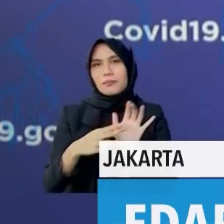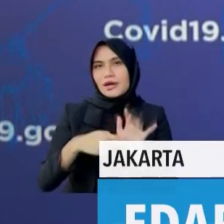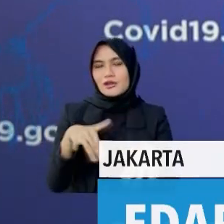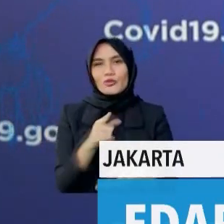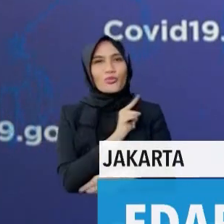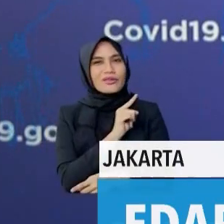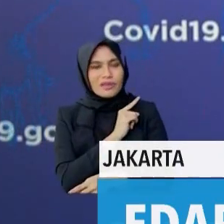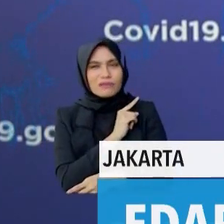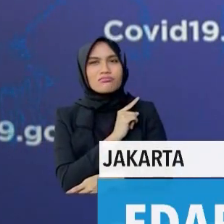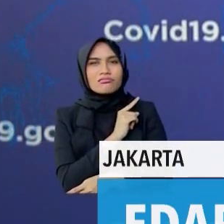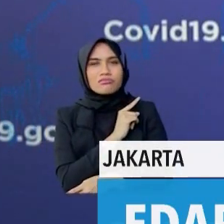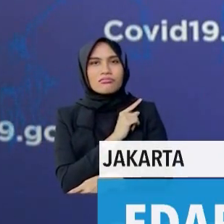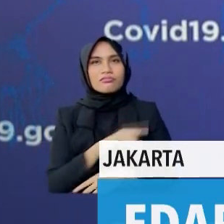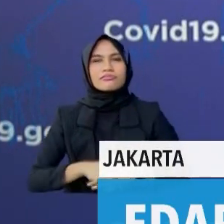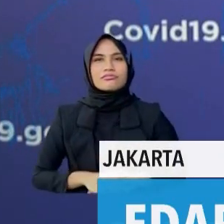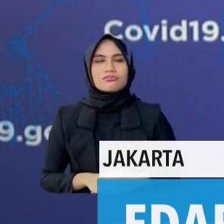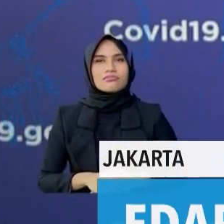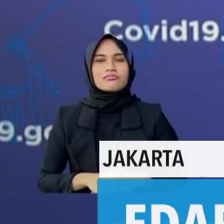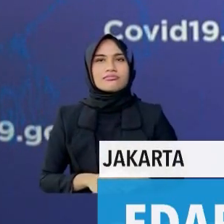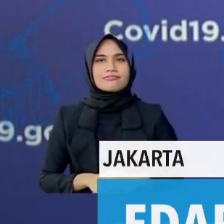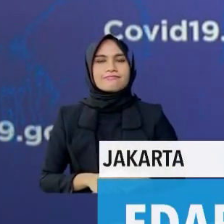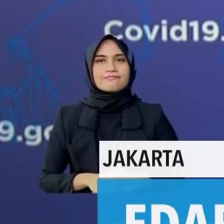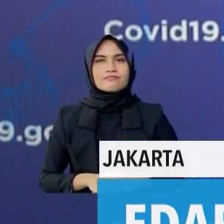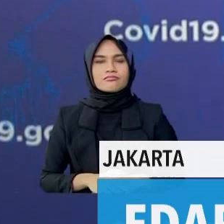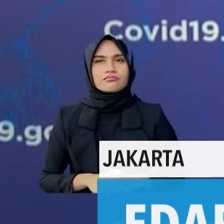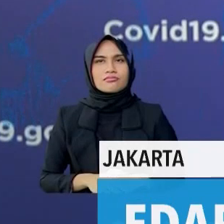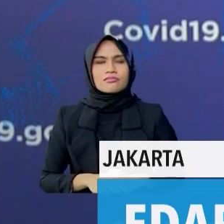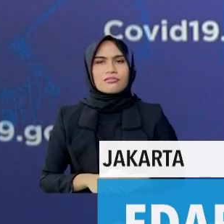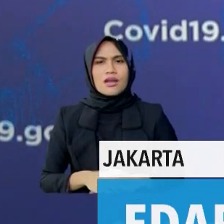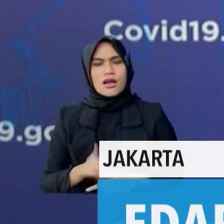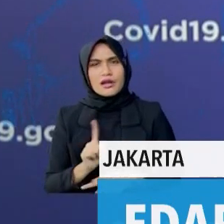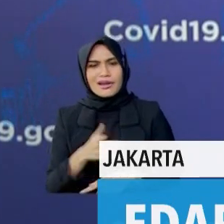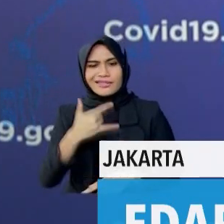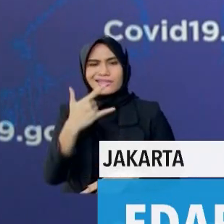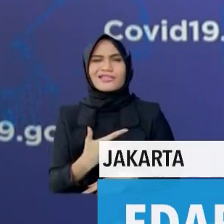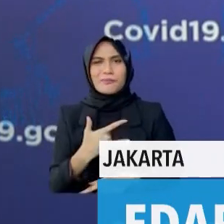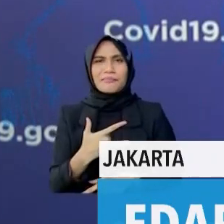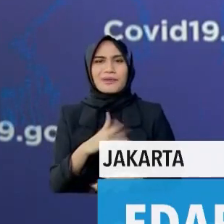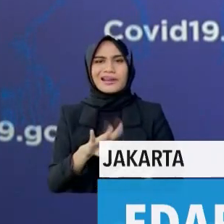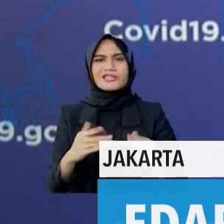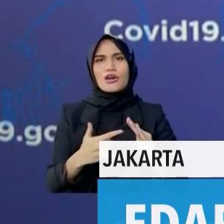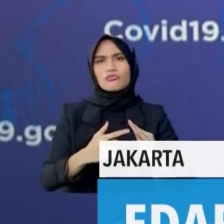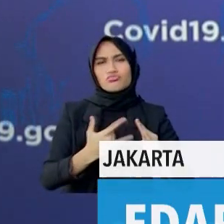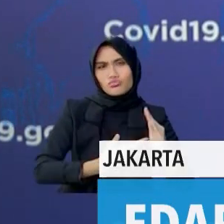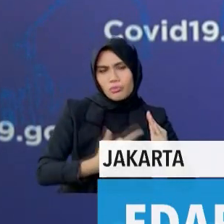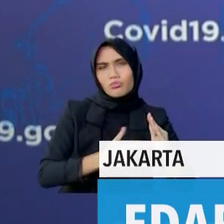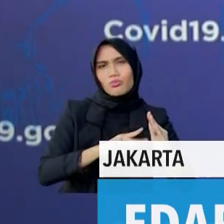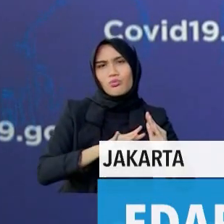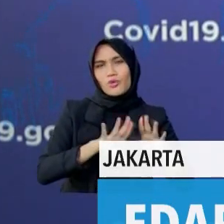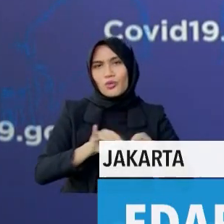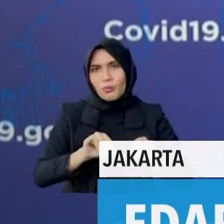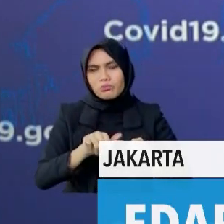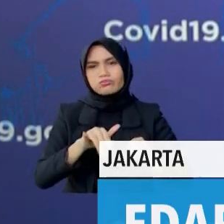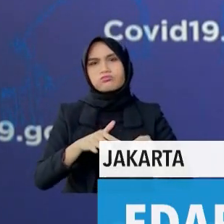untuk tetap mempekerjakan dari rumah untuk pegawainya yang memiliki